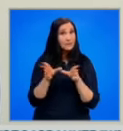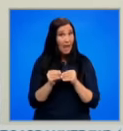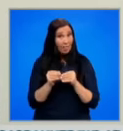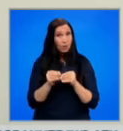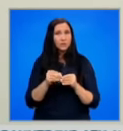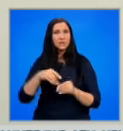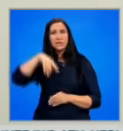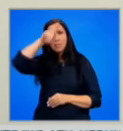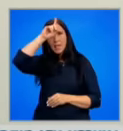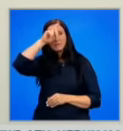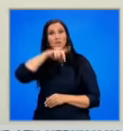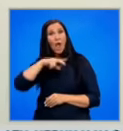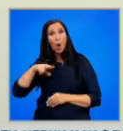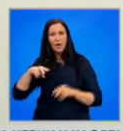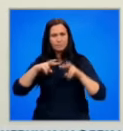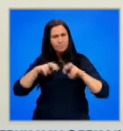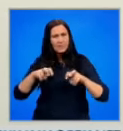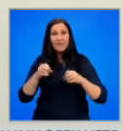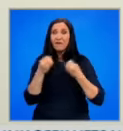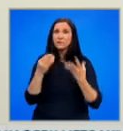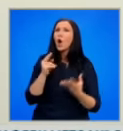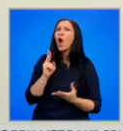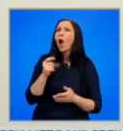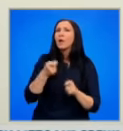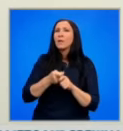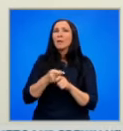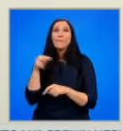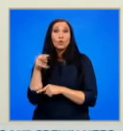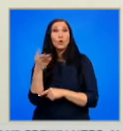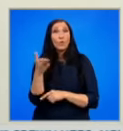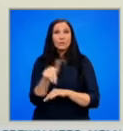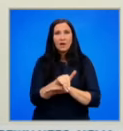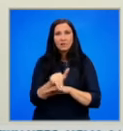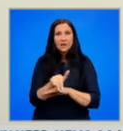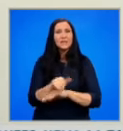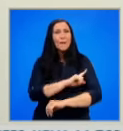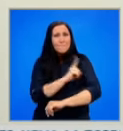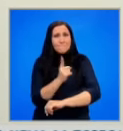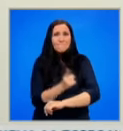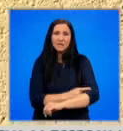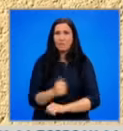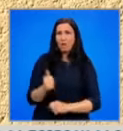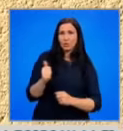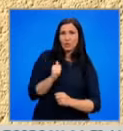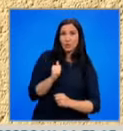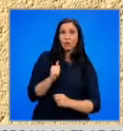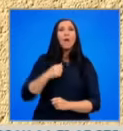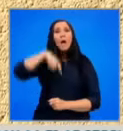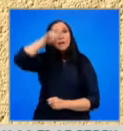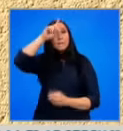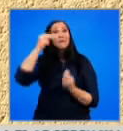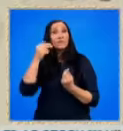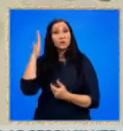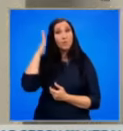немските колеги обследваме възможност как да направим контрола на тази граница максимално най-сигурен. Германският